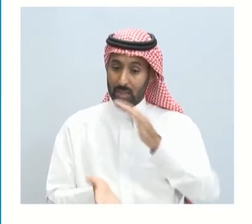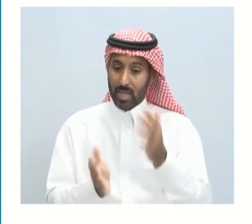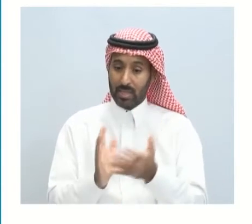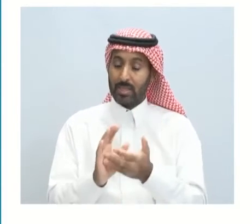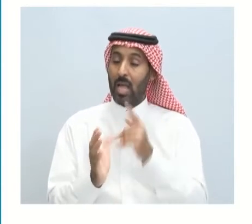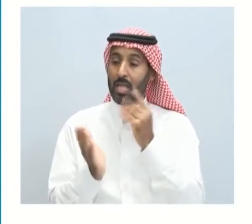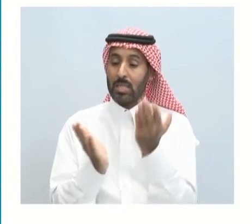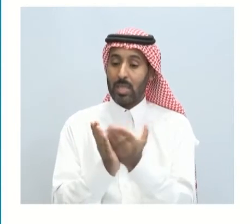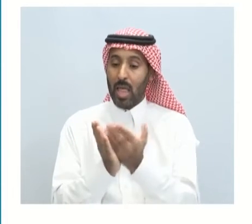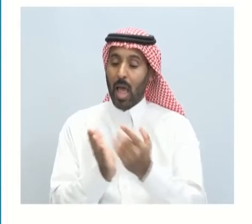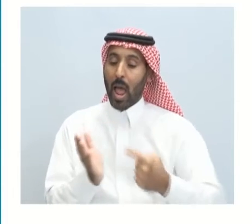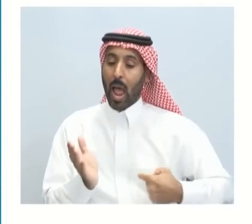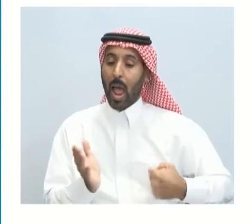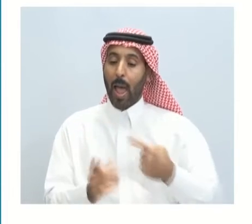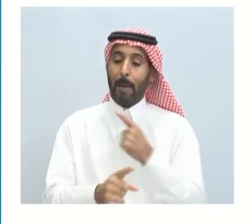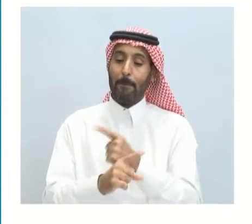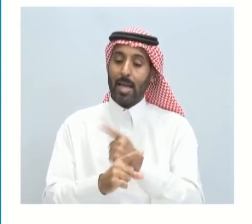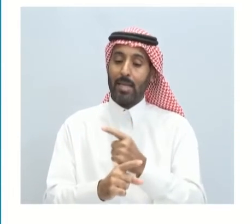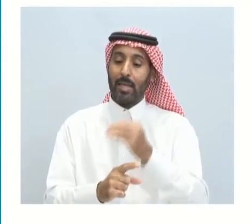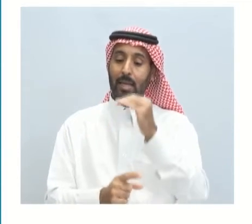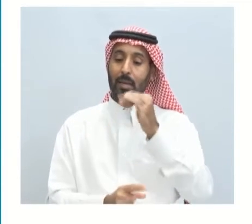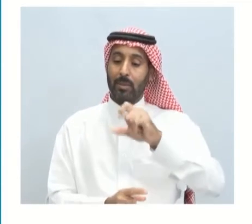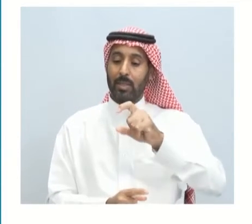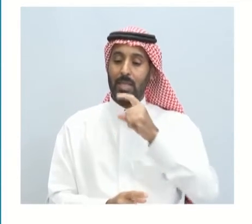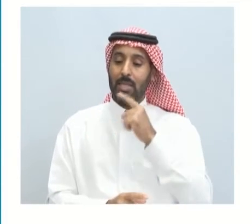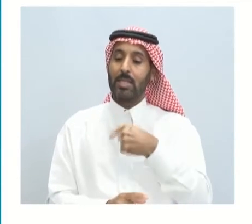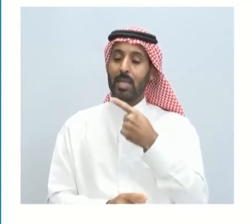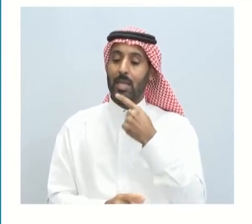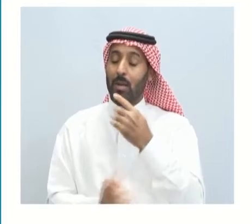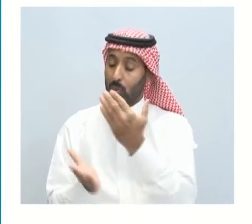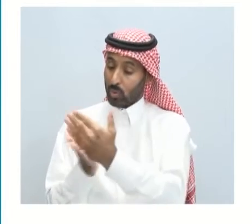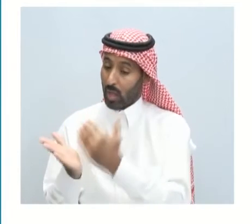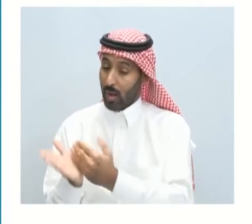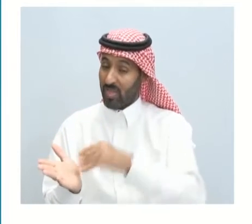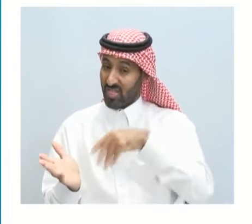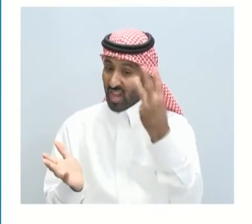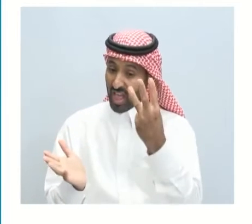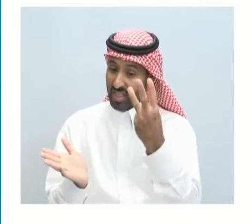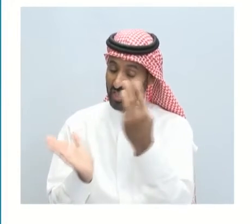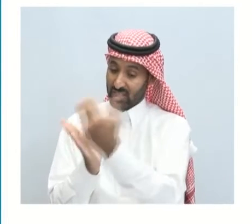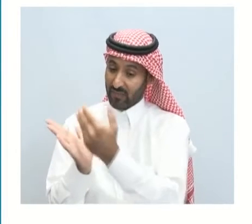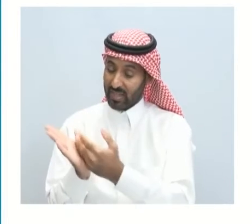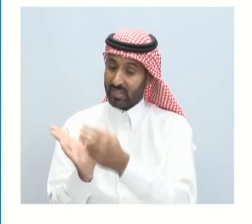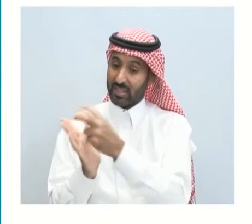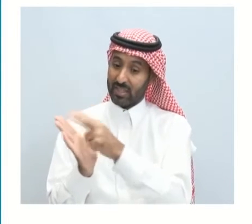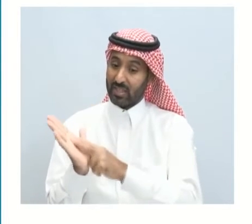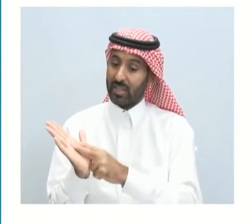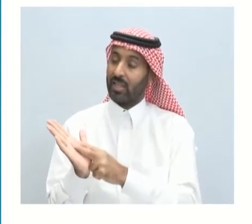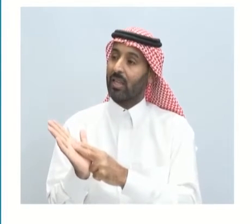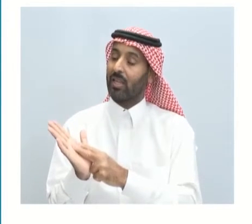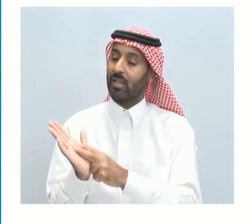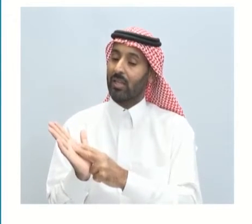حمد انه يجب ان يكون التقرير في ثلاث صفحات هنا